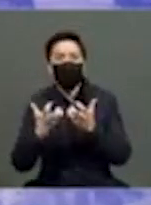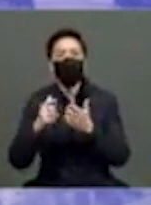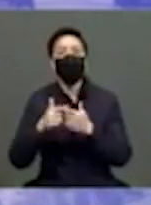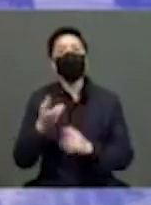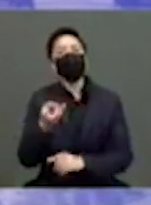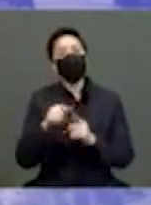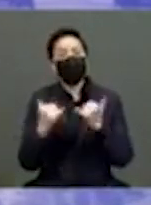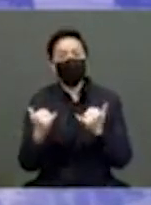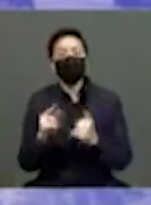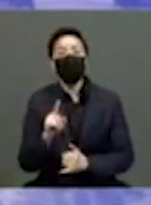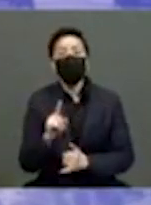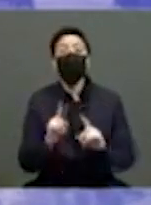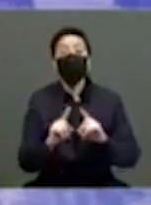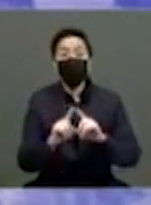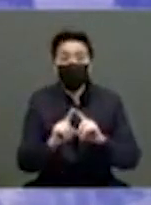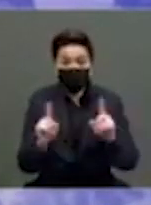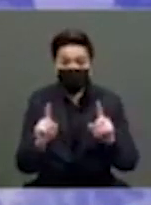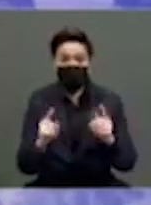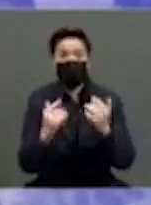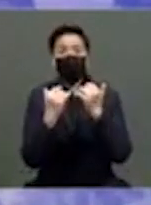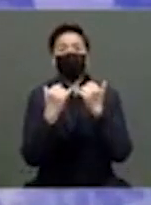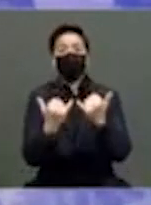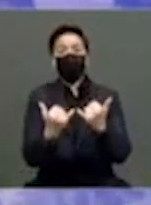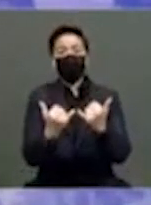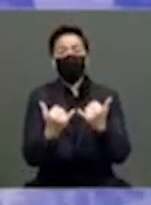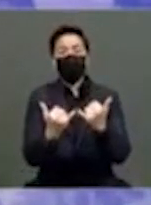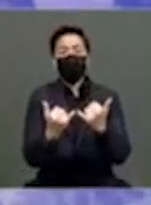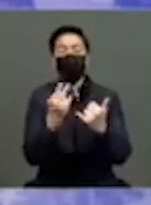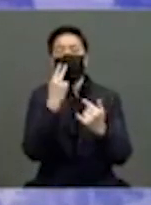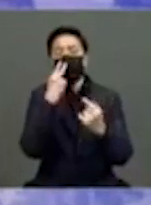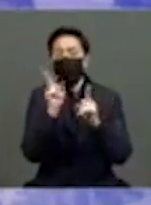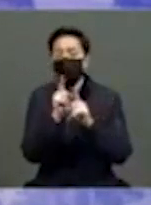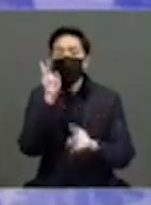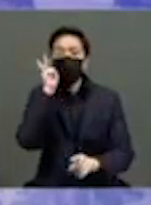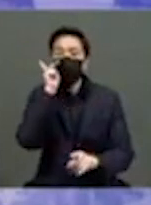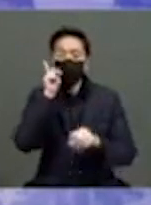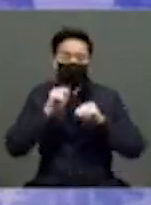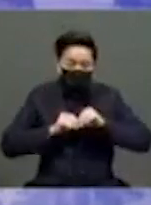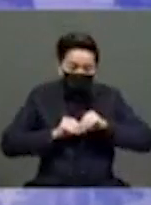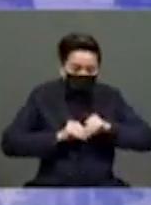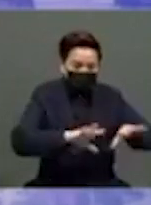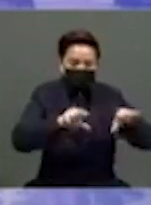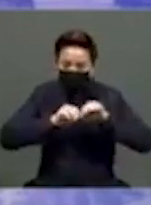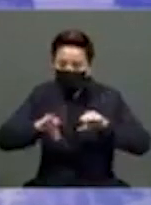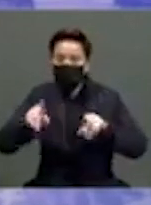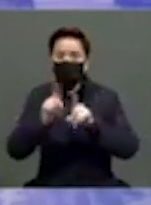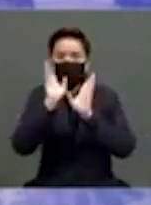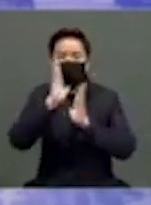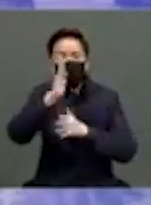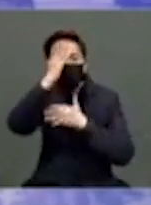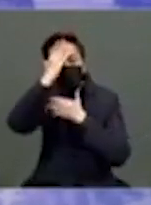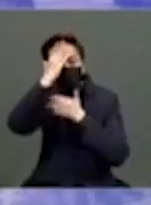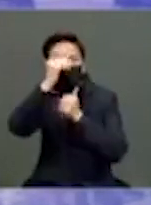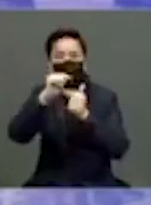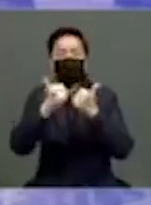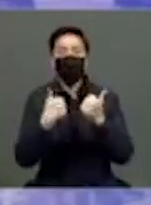บ้างนะครับเหนื่อยก็ตามแต่นะครับวันนี้ถ้าเป็นยากาศของข่าวที่ออกมาแสดงถึงความสนใจของพี่น้อง